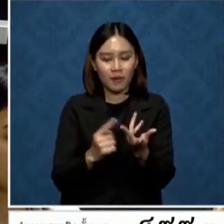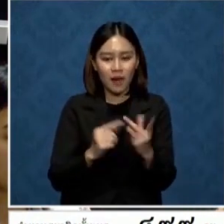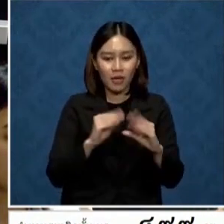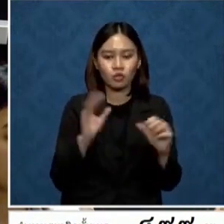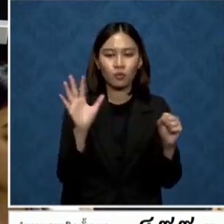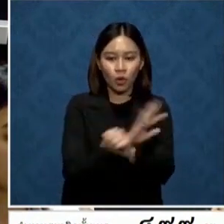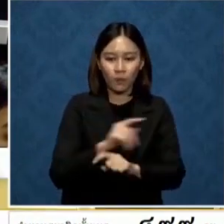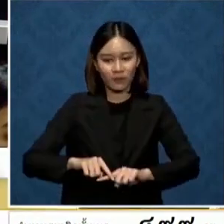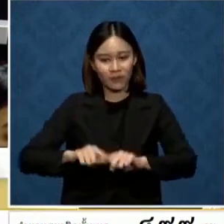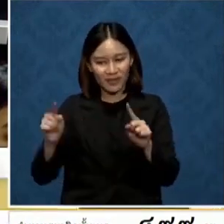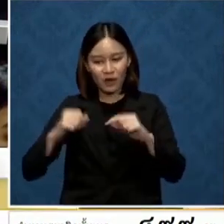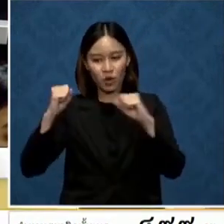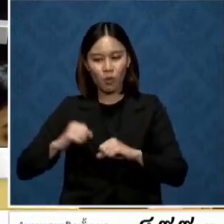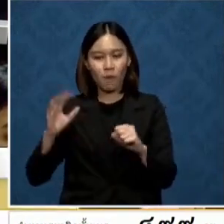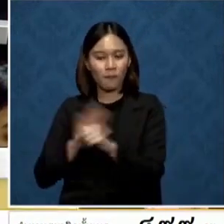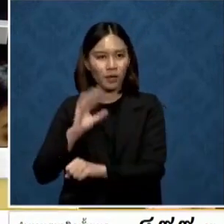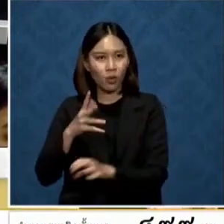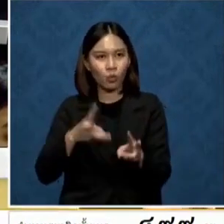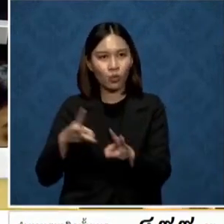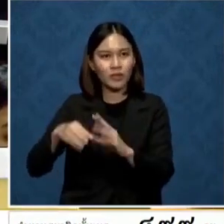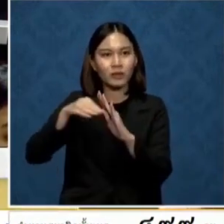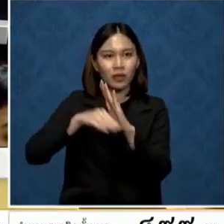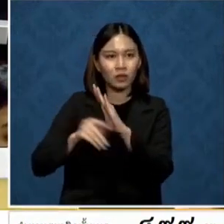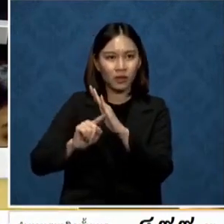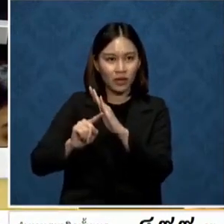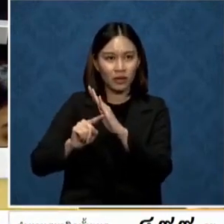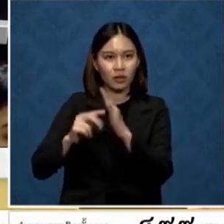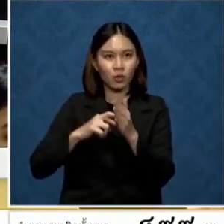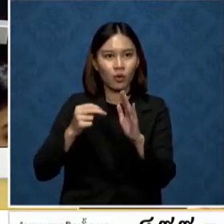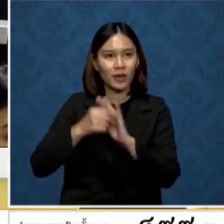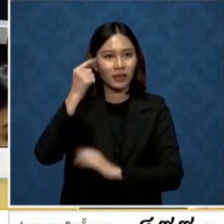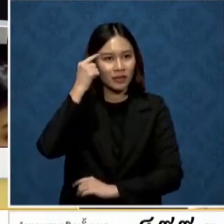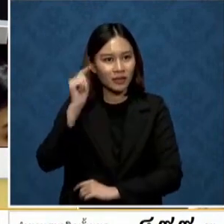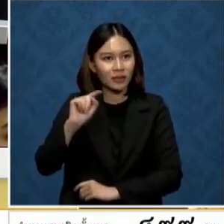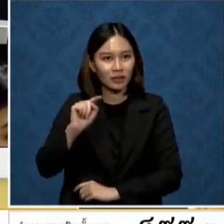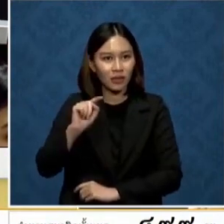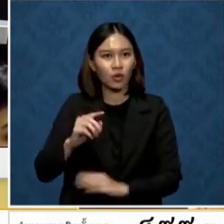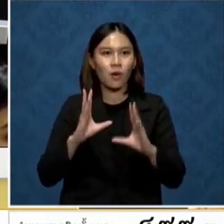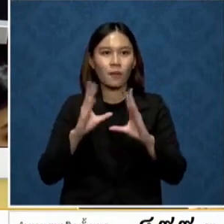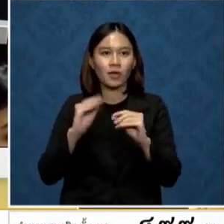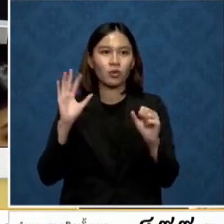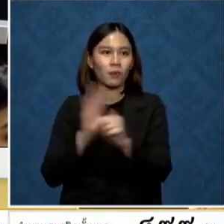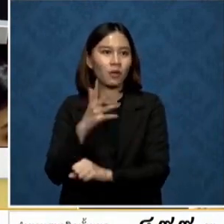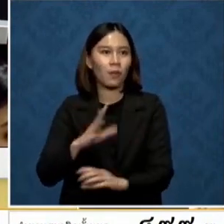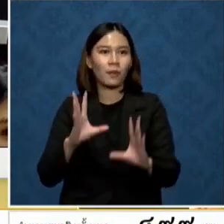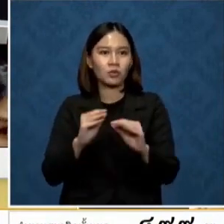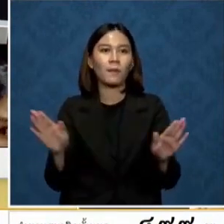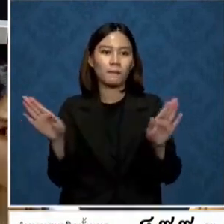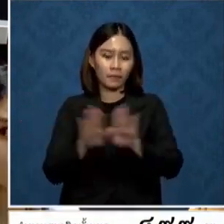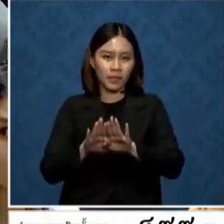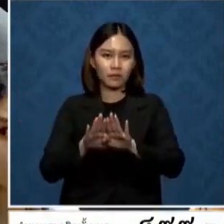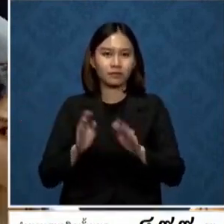ตอนลงมัติไม่ครบองค์แนววินิจฉัยของประธานชวนคือคิดว่าเป็นการบอกว่าไม่ครบองค์ประชุมแลต้องปิดประชุมครับ